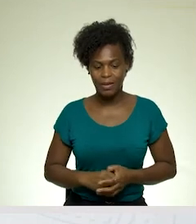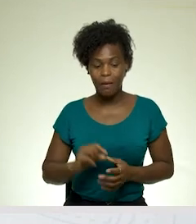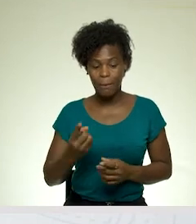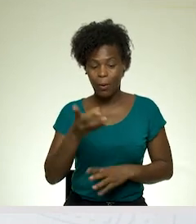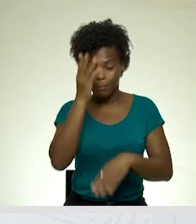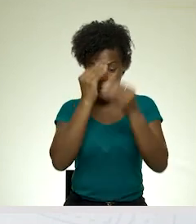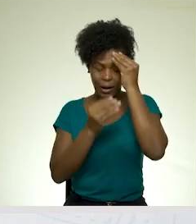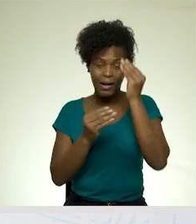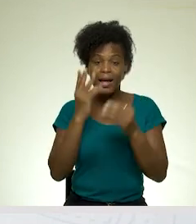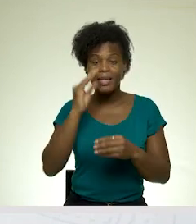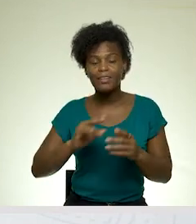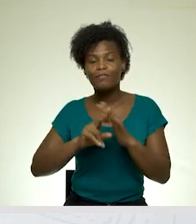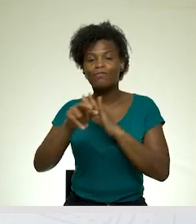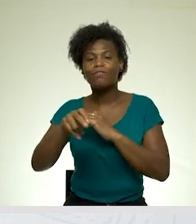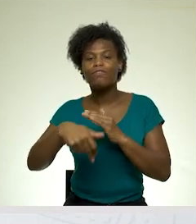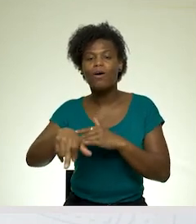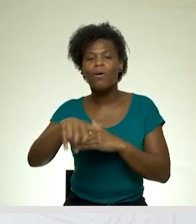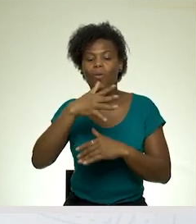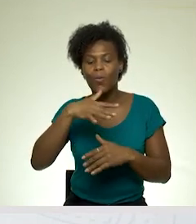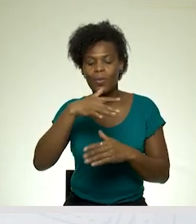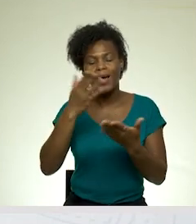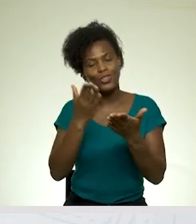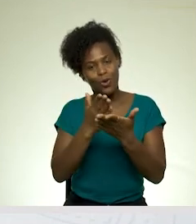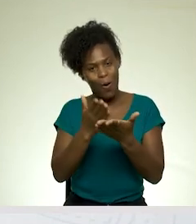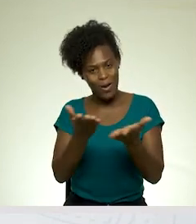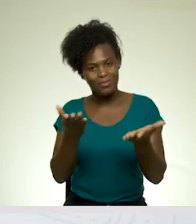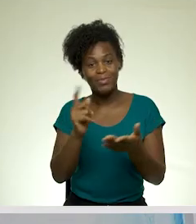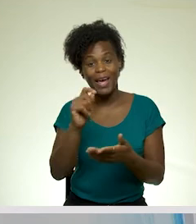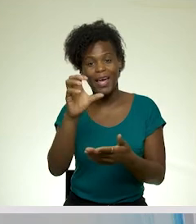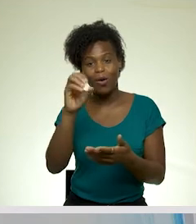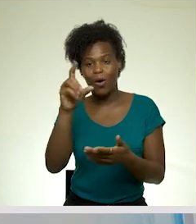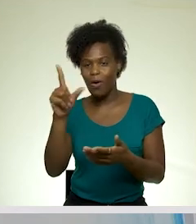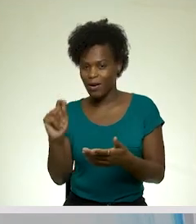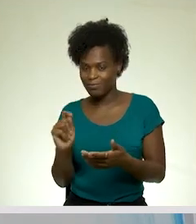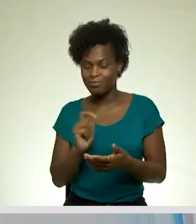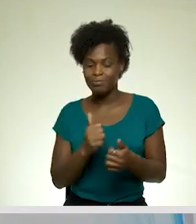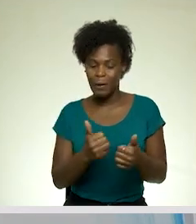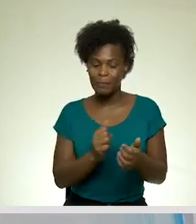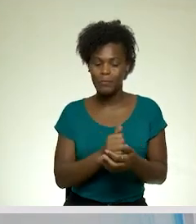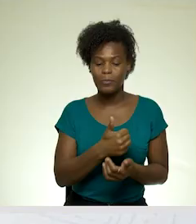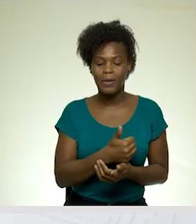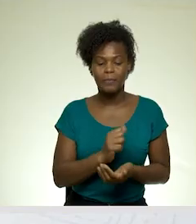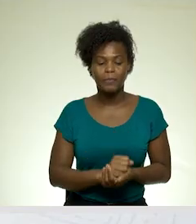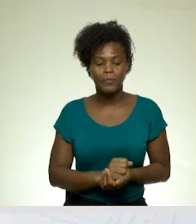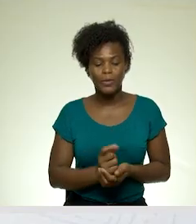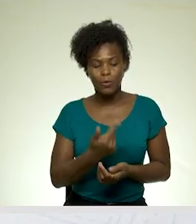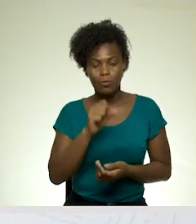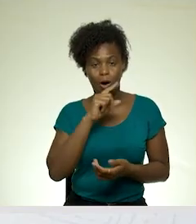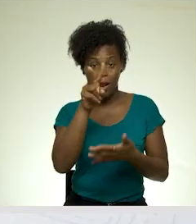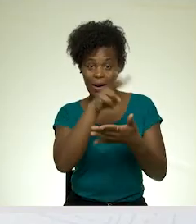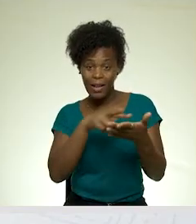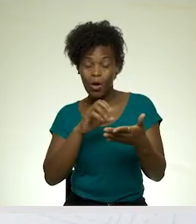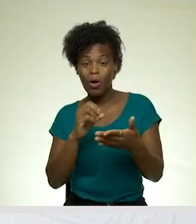Pour apprendre, les enfants vont à l'école. Très bien. B. On peut